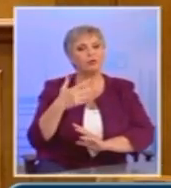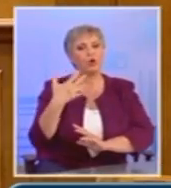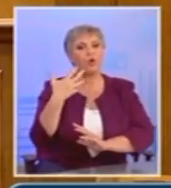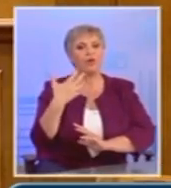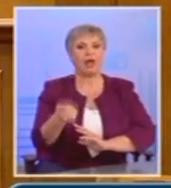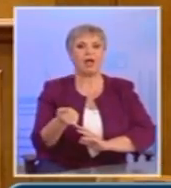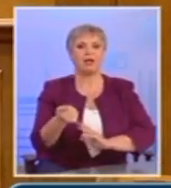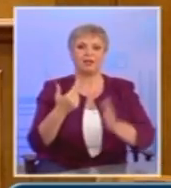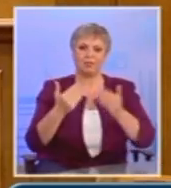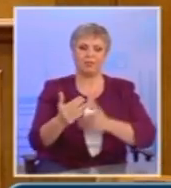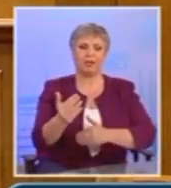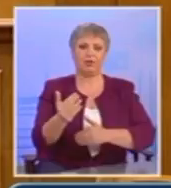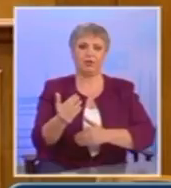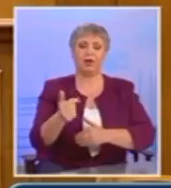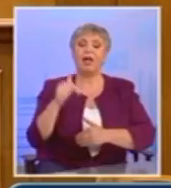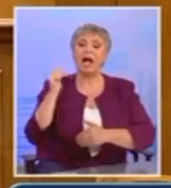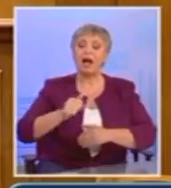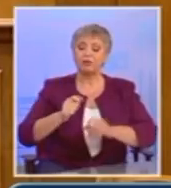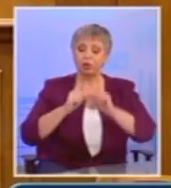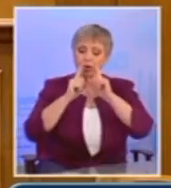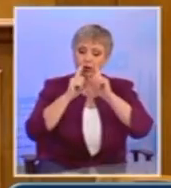Με βάση αυτό το εθνικό χρέος,